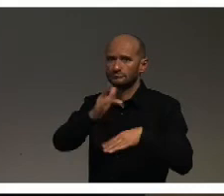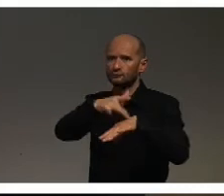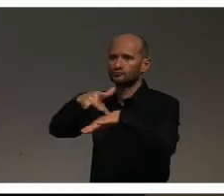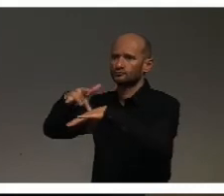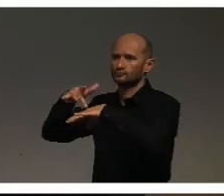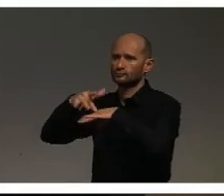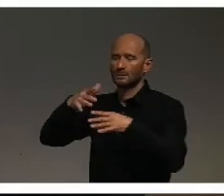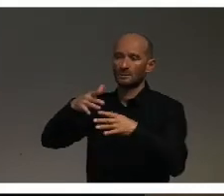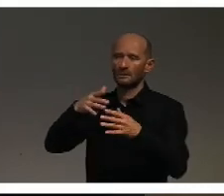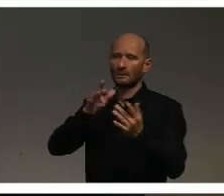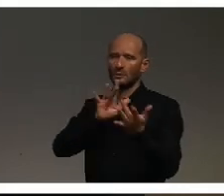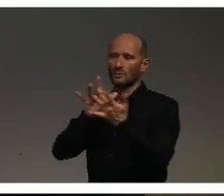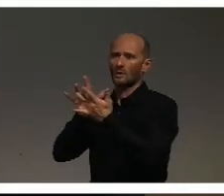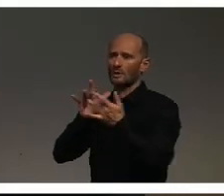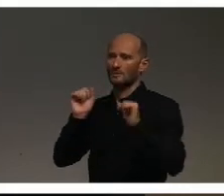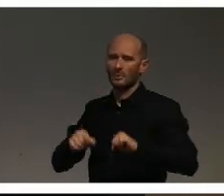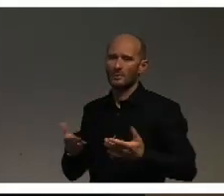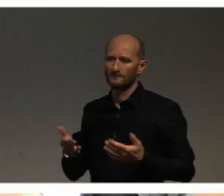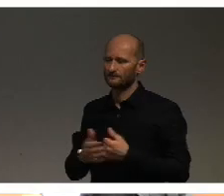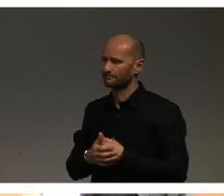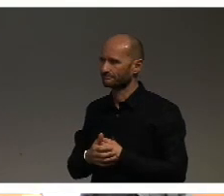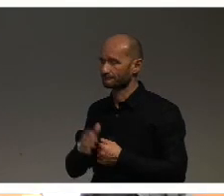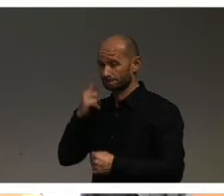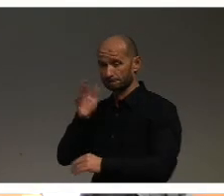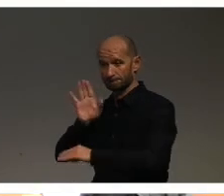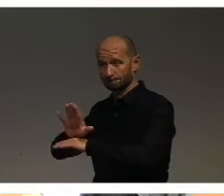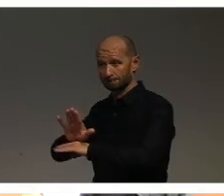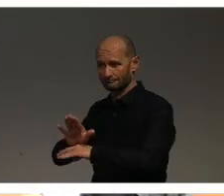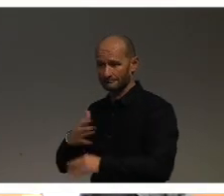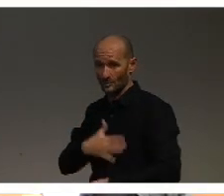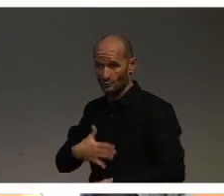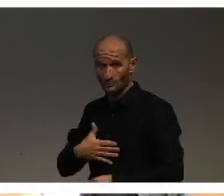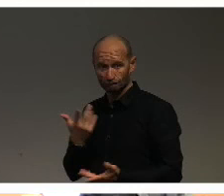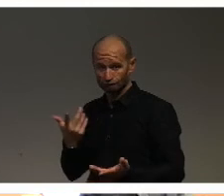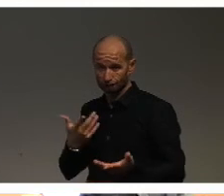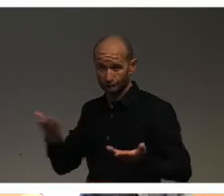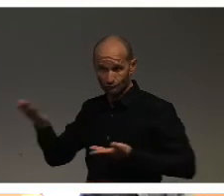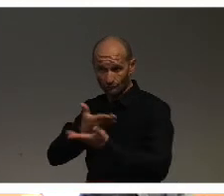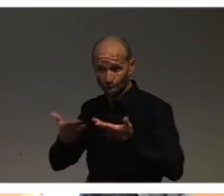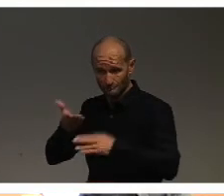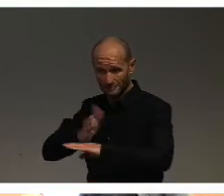ai terminé pour ma présentation et donc je serais ravi de répondre à un certain nombre de questions et d'échanger avec vous